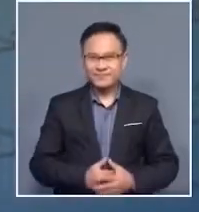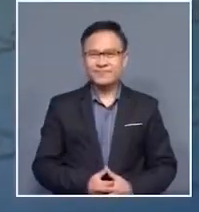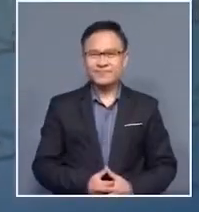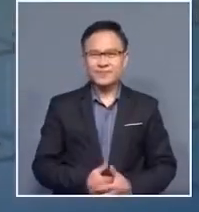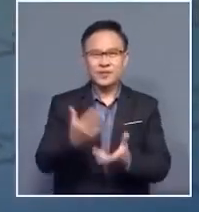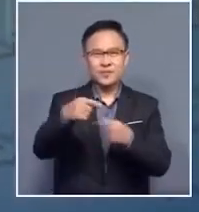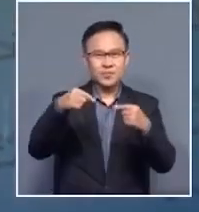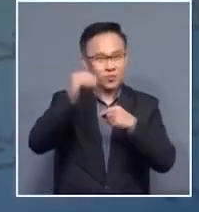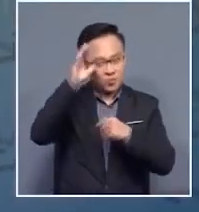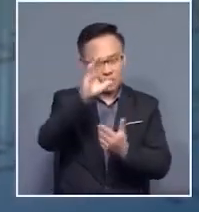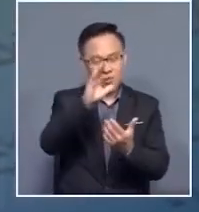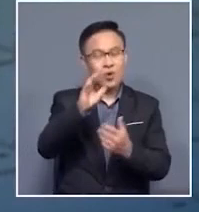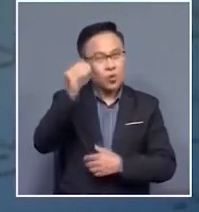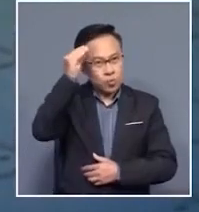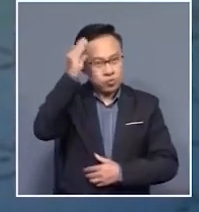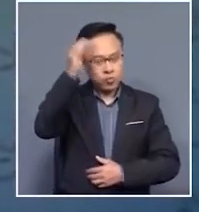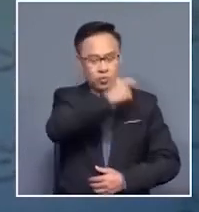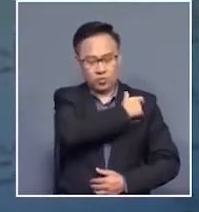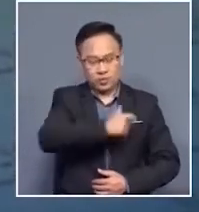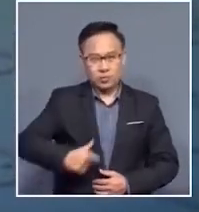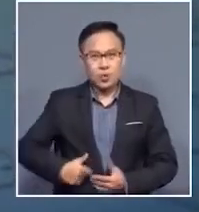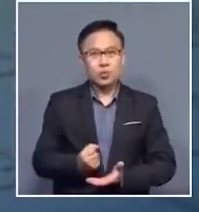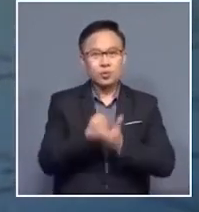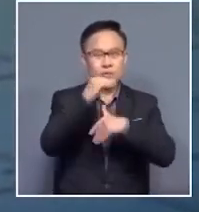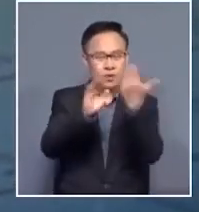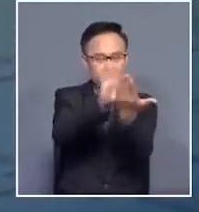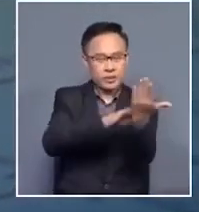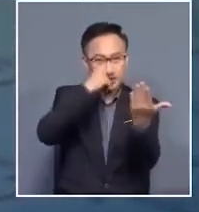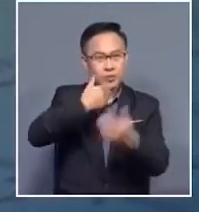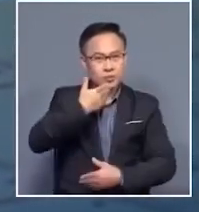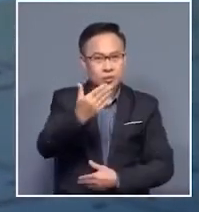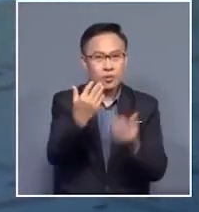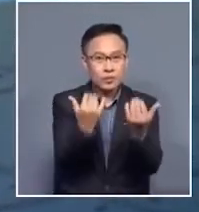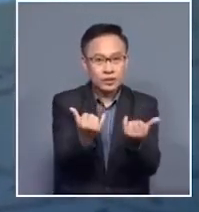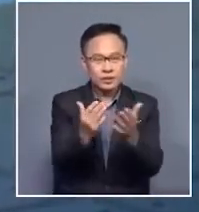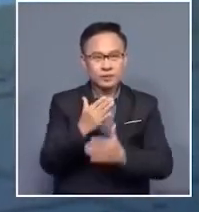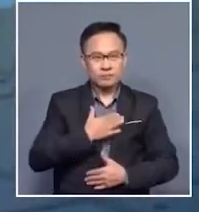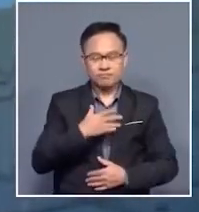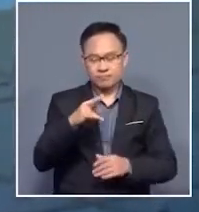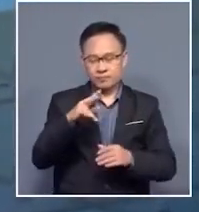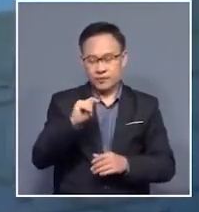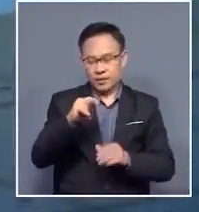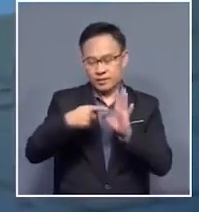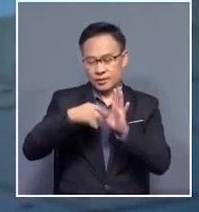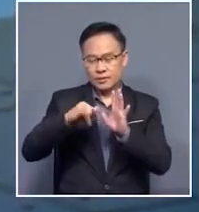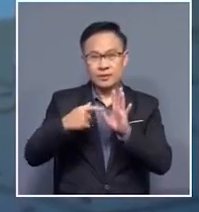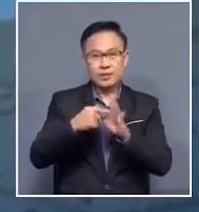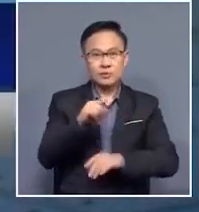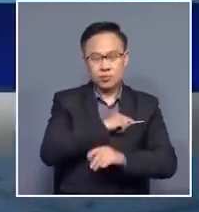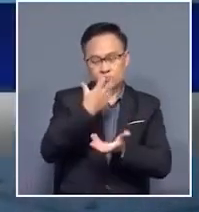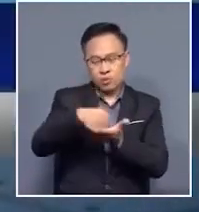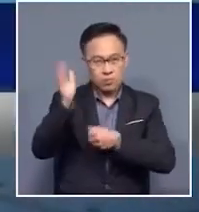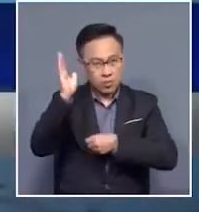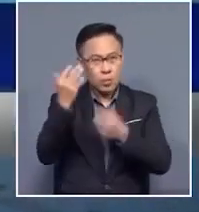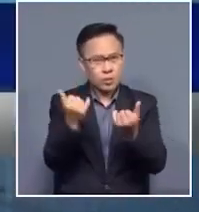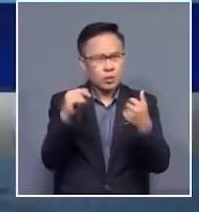วัสดีค่ะต้อนรับคุณผู้ชมสู่รายการศาสตร์พระราชาสู่การพัฒนาอย่างยั่งยืนวันนี้อยู่กับดิฉันธนัญญาพิพิธวณิชการค่ะคุณผู้ชมคะสำหรับเรื่อง